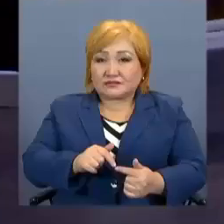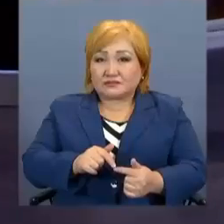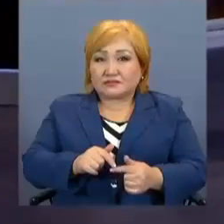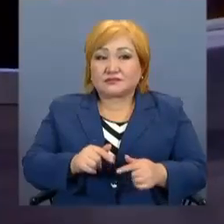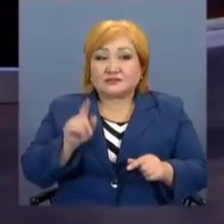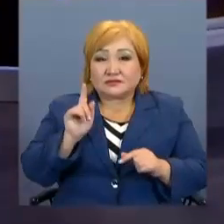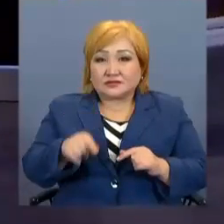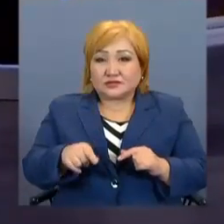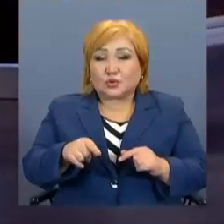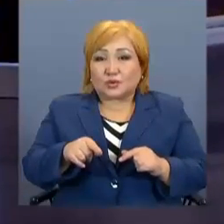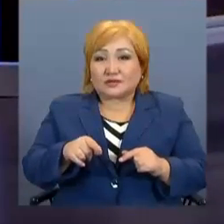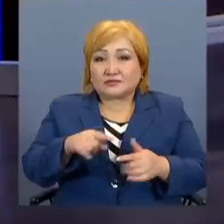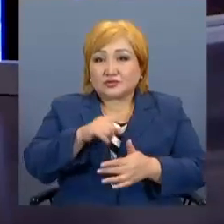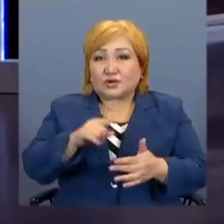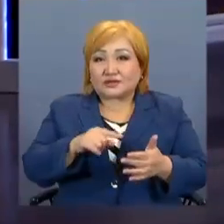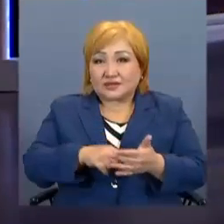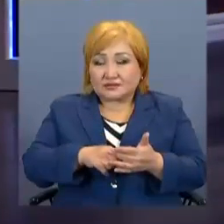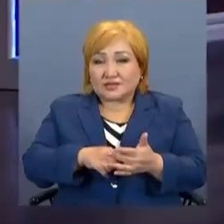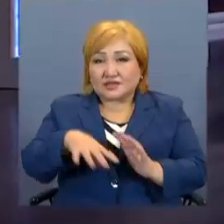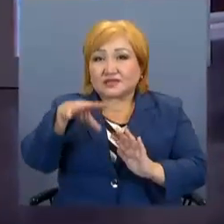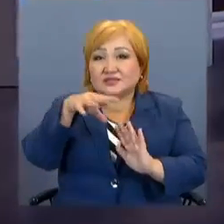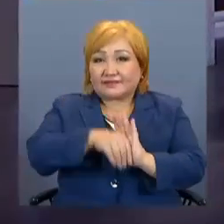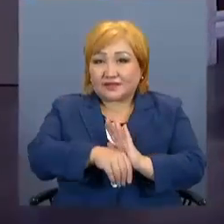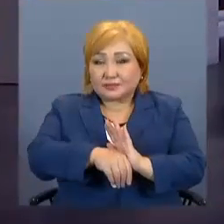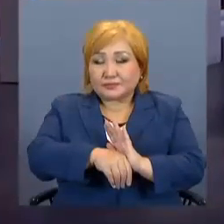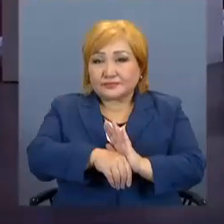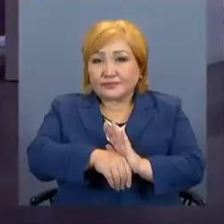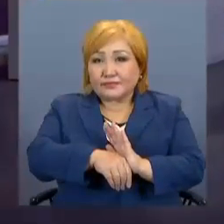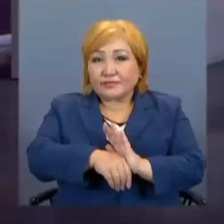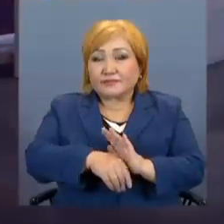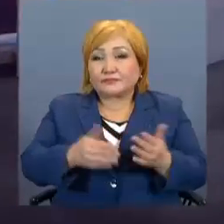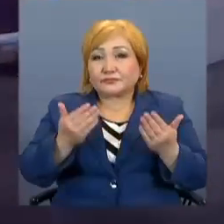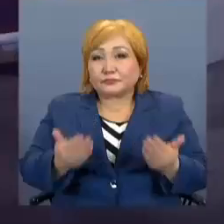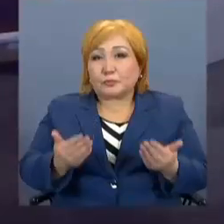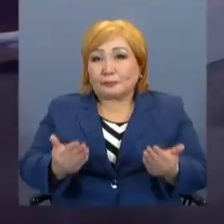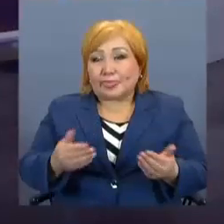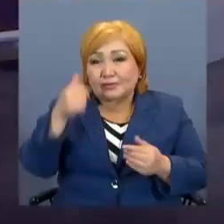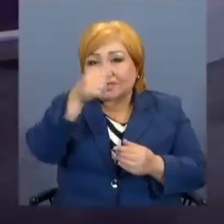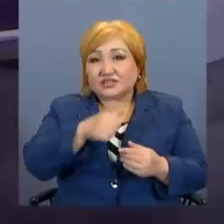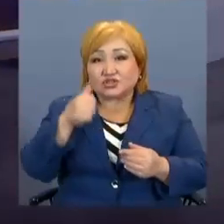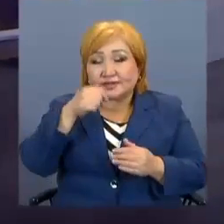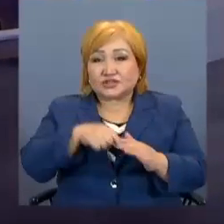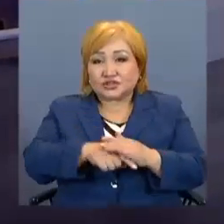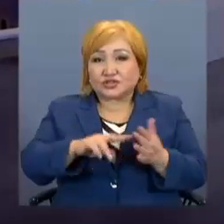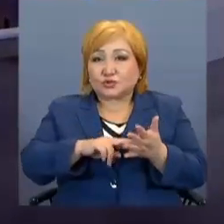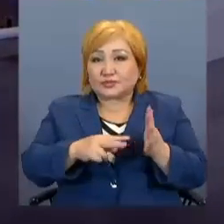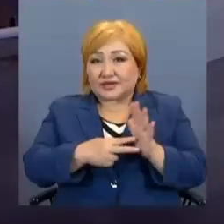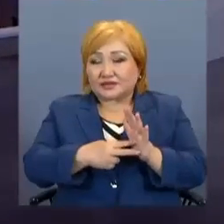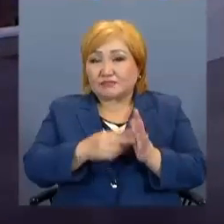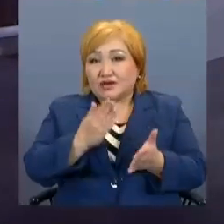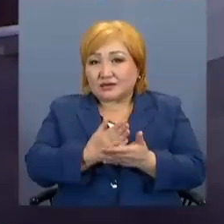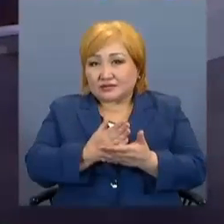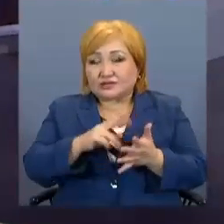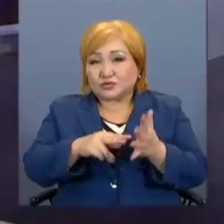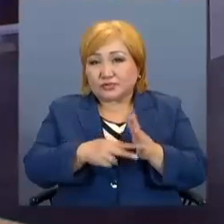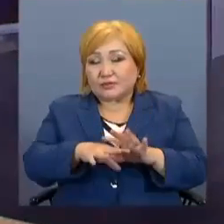сол сұрақтарда енгізілді. Енді ол осы биылғы жылдың ішінде жоспарда бар, ол жоспар бойынша